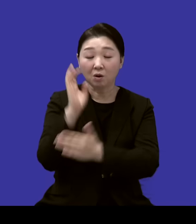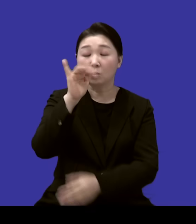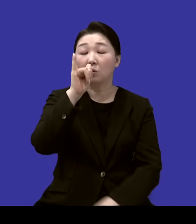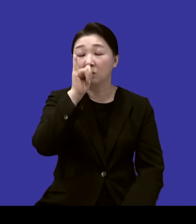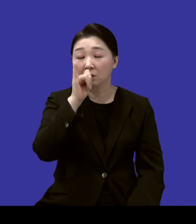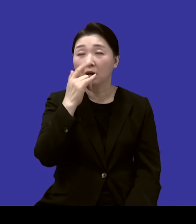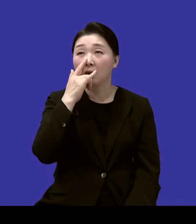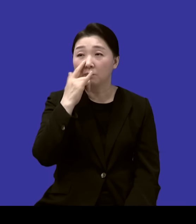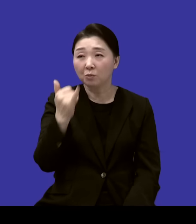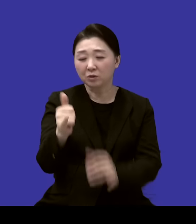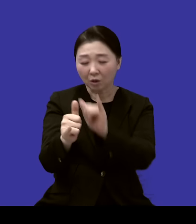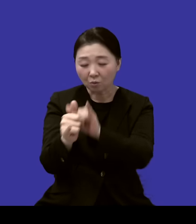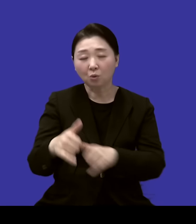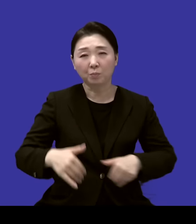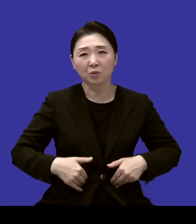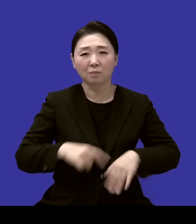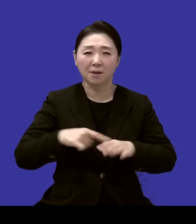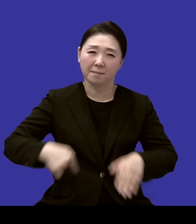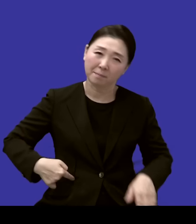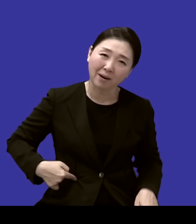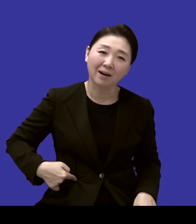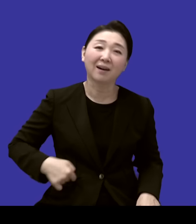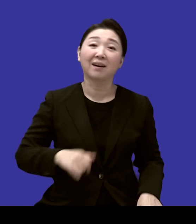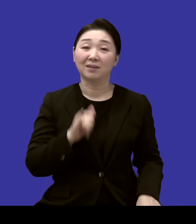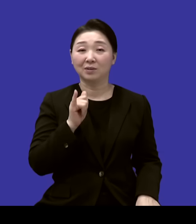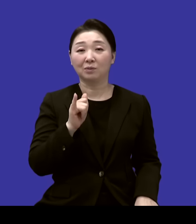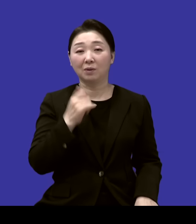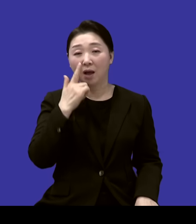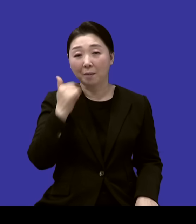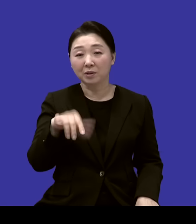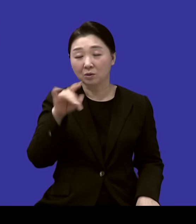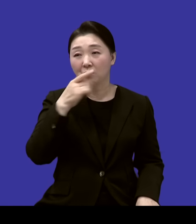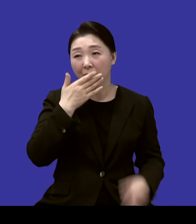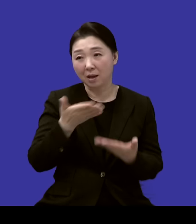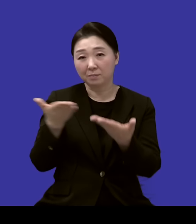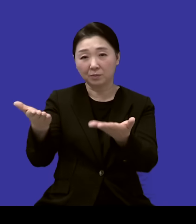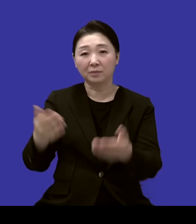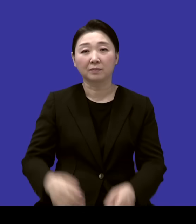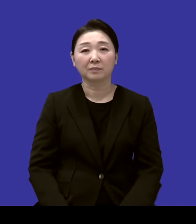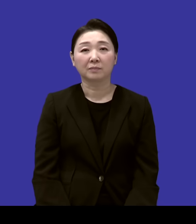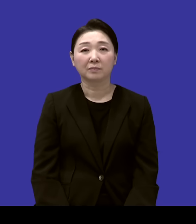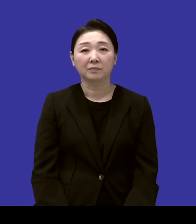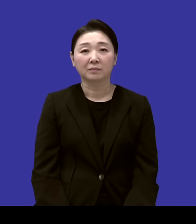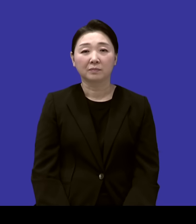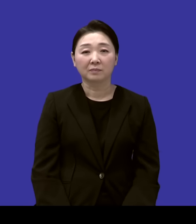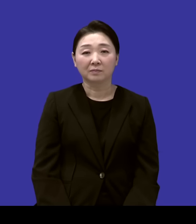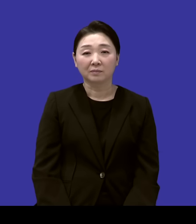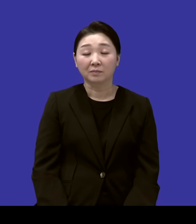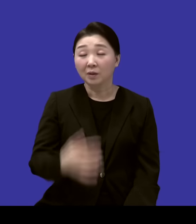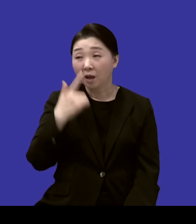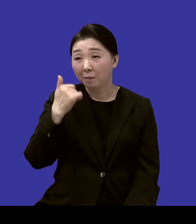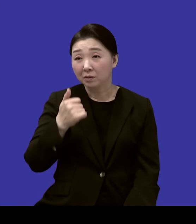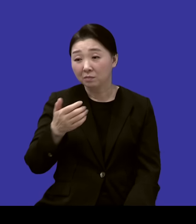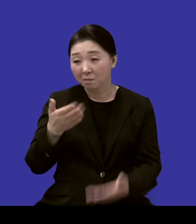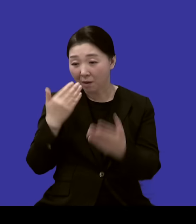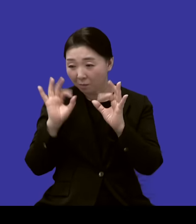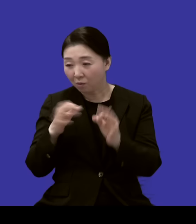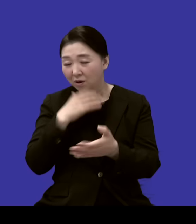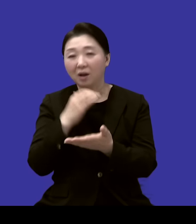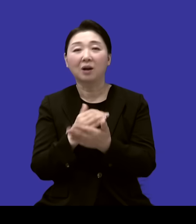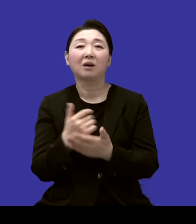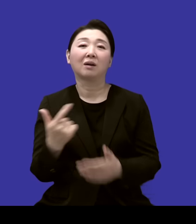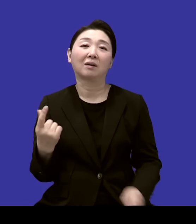있는 거예요. 그래서 네. 제가 그 말씀이 너무 찔림을 받아서 아버지한테 처음으로 밥을 차려 드렸어요. 예. 아버님이 그 식사를 보고 너무 감동을